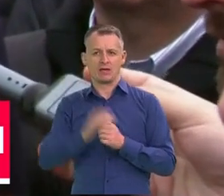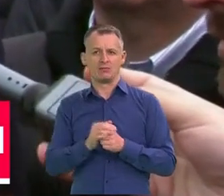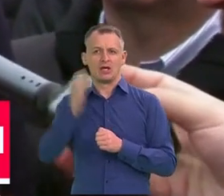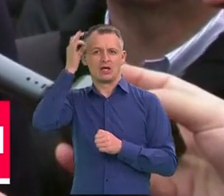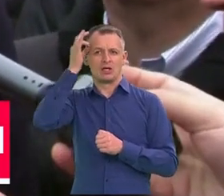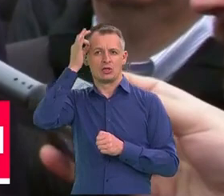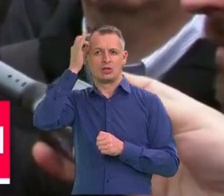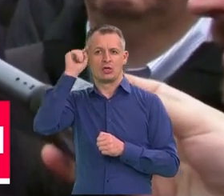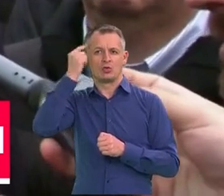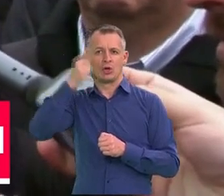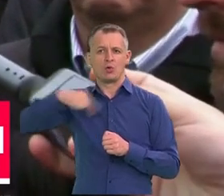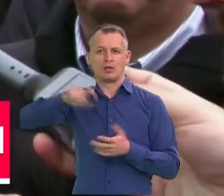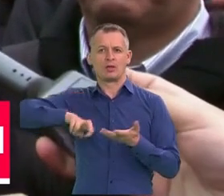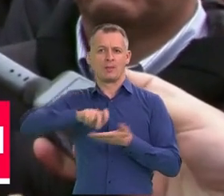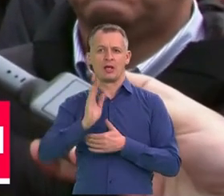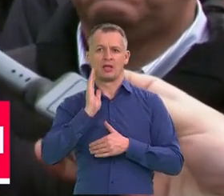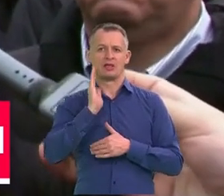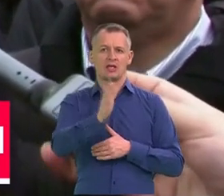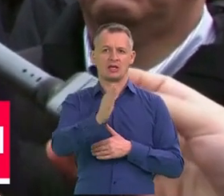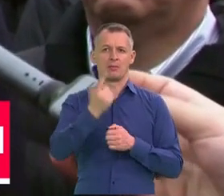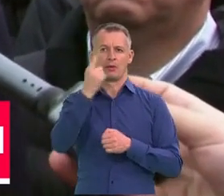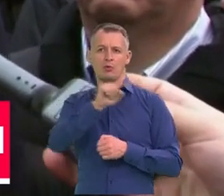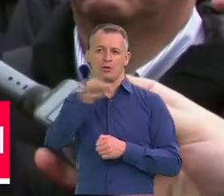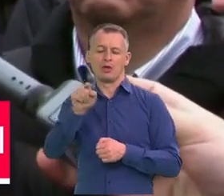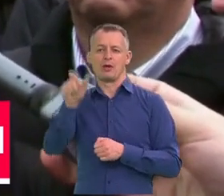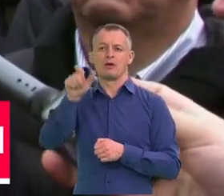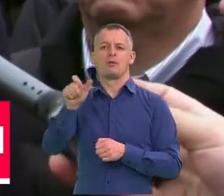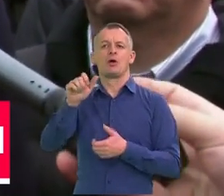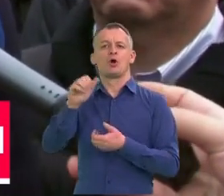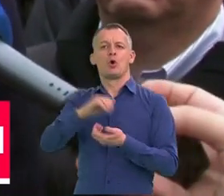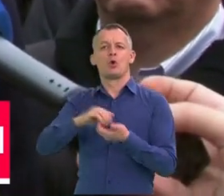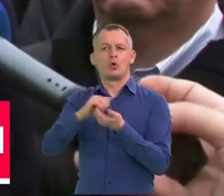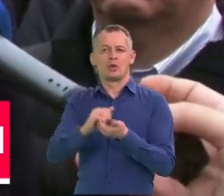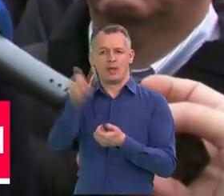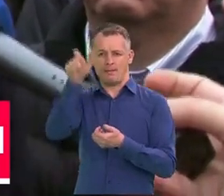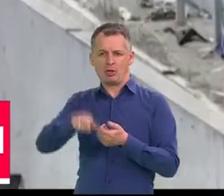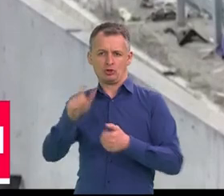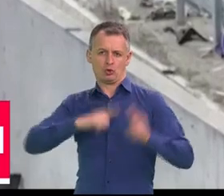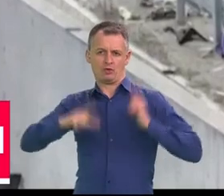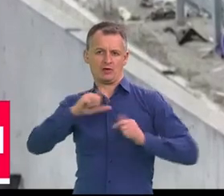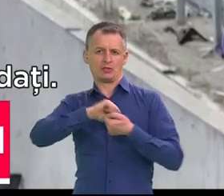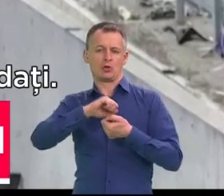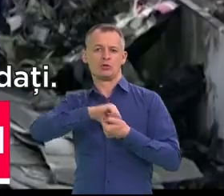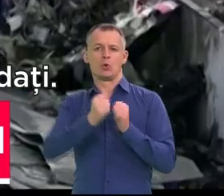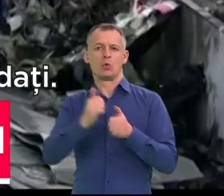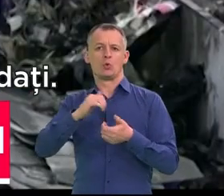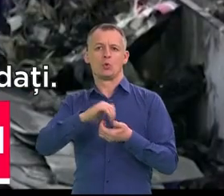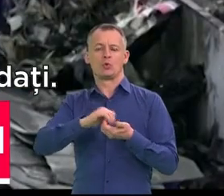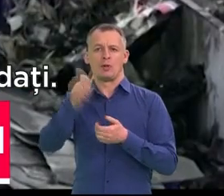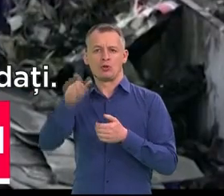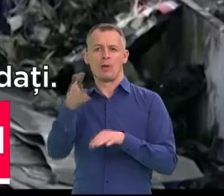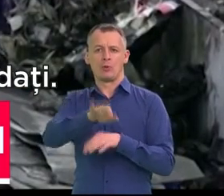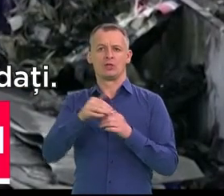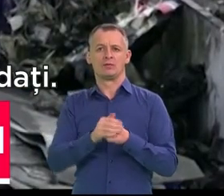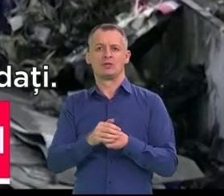πρόκειται πάνω απ' όλα με τους συγγενείς των θυμάτων. Η χρέωσή μας είναι να περιθάλψουμε